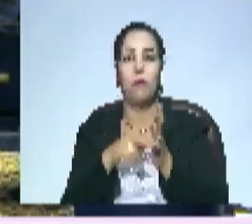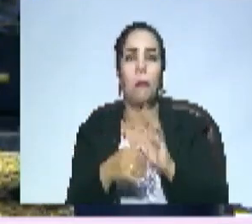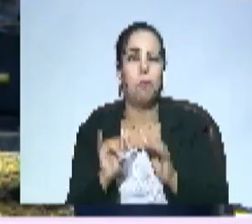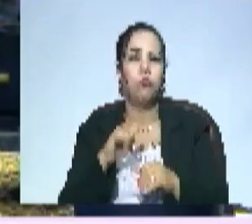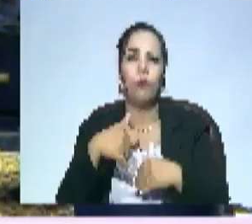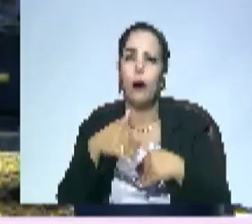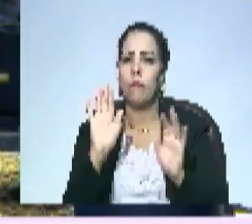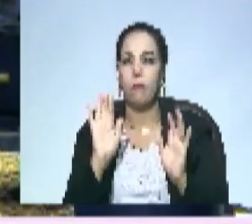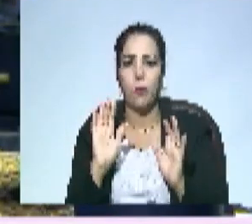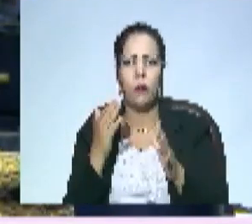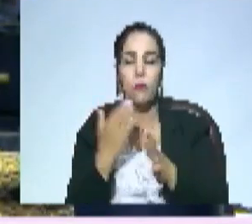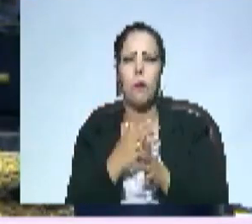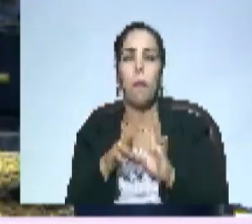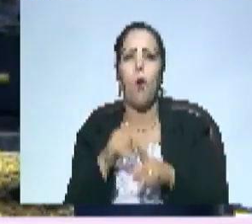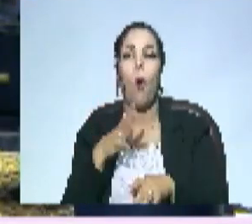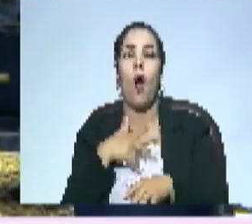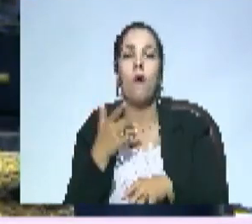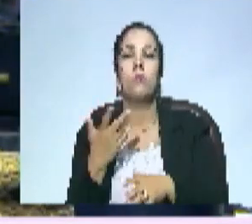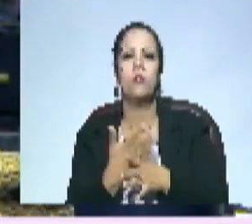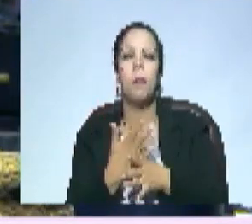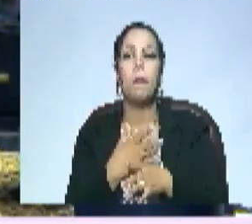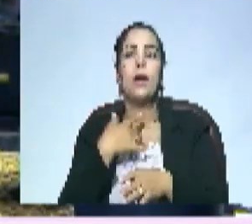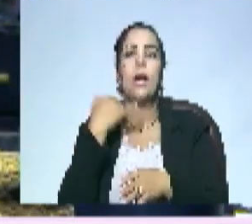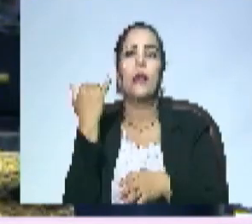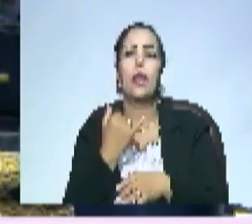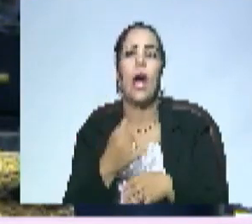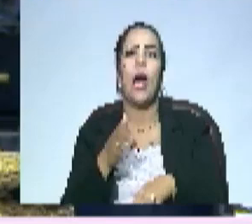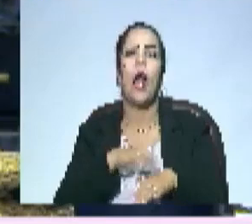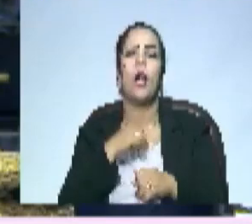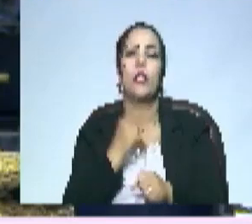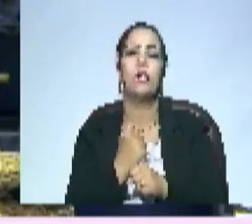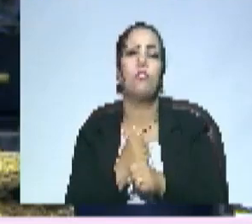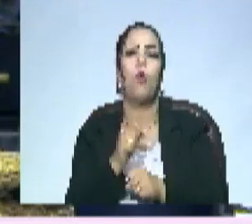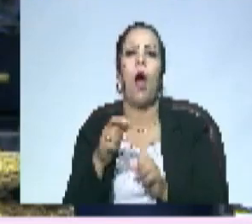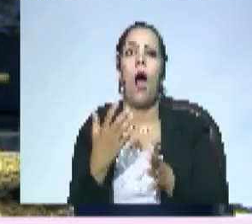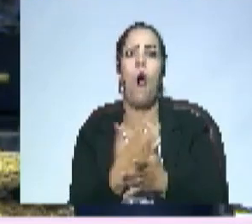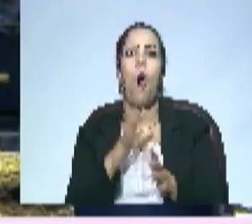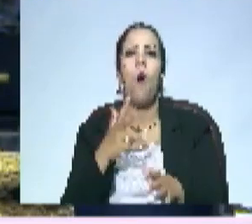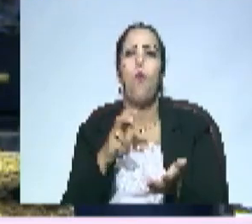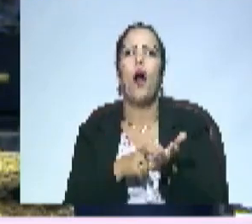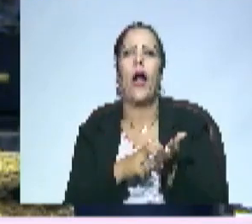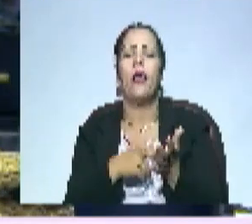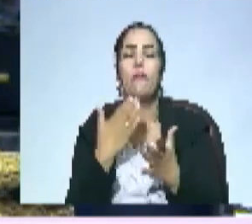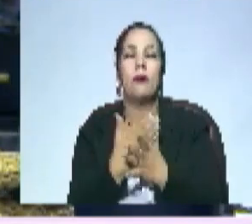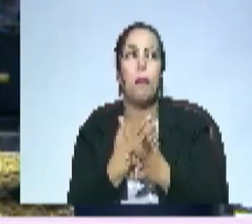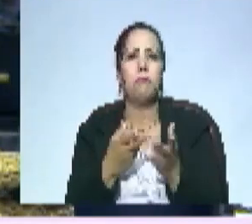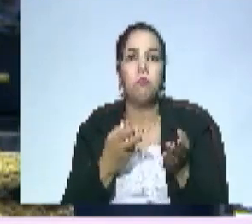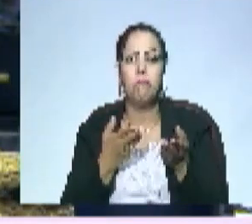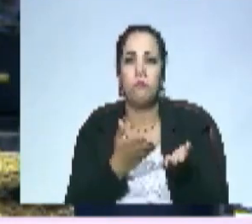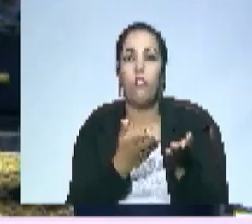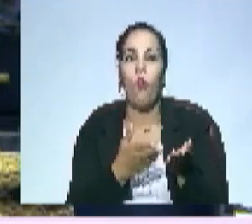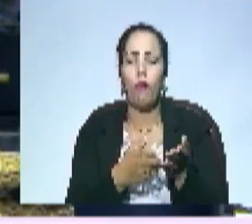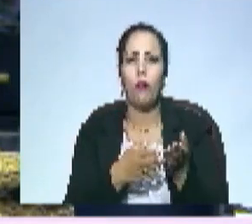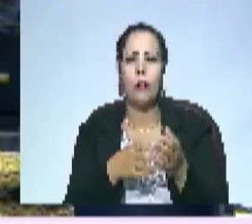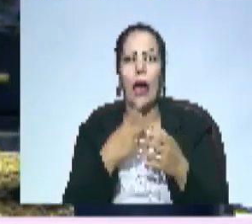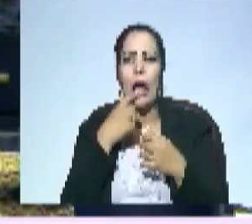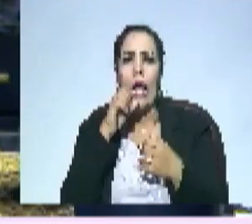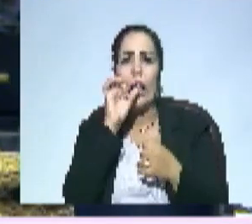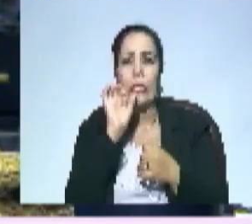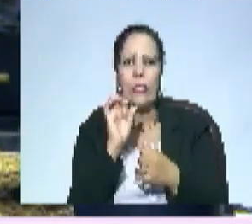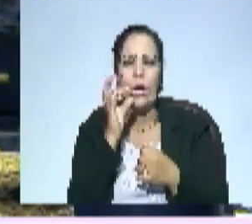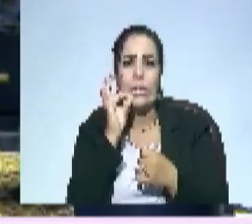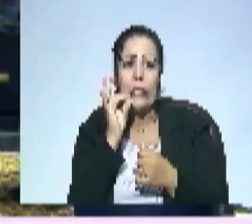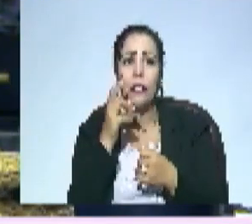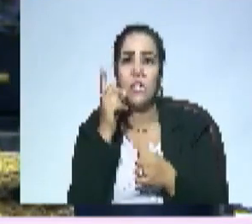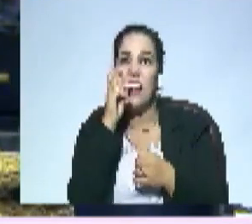داعي الداعي بتاعها ان هو بيسهل على نفسه الشغل او بيبقى خايف ان هي ما تستوي منه فبيعمل حاجه كده